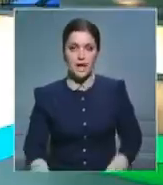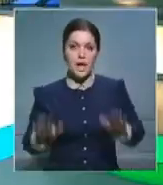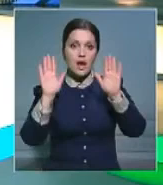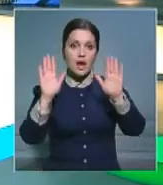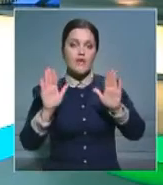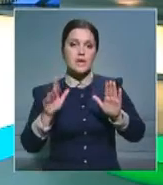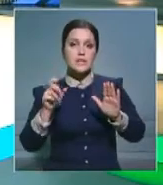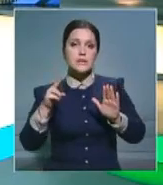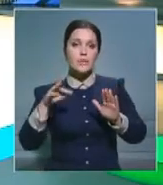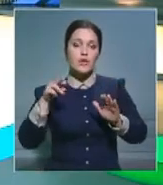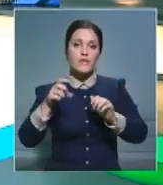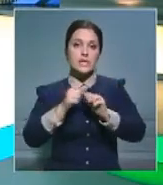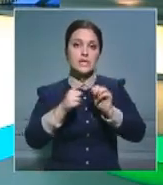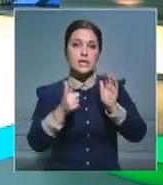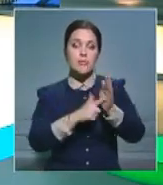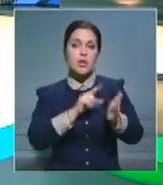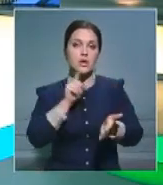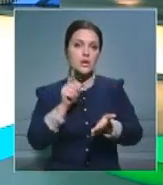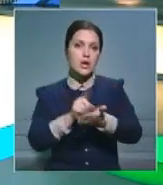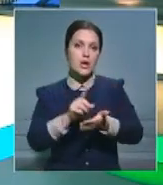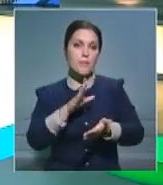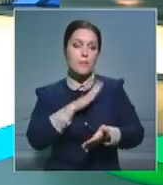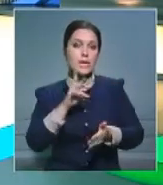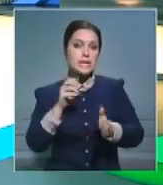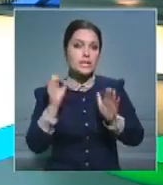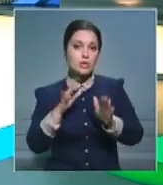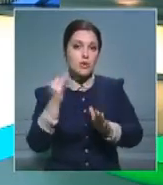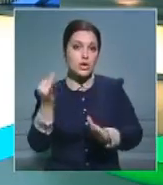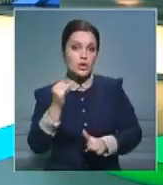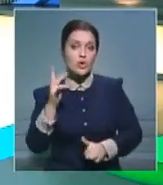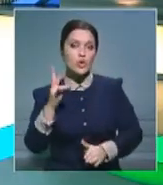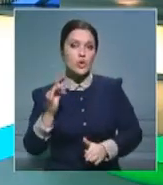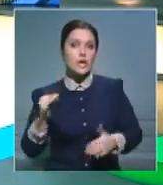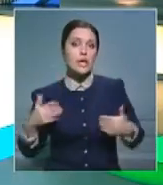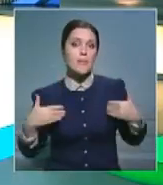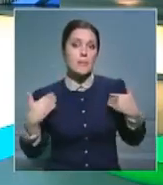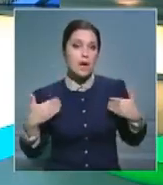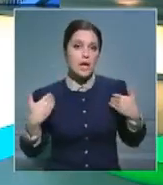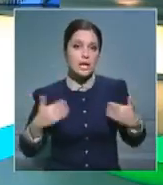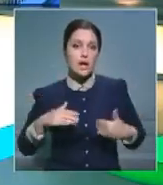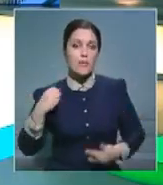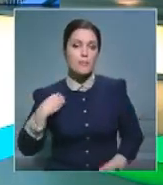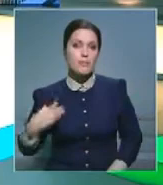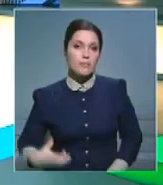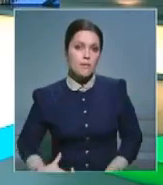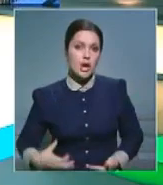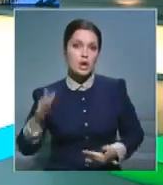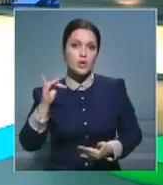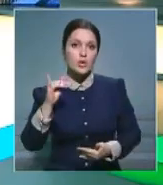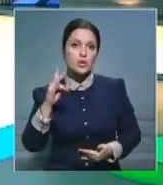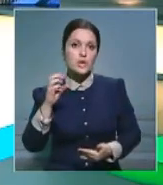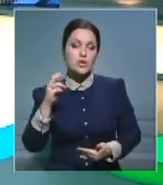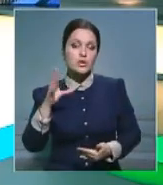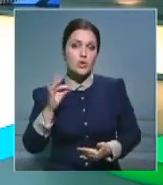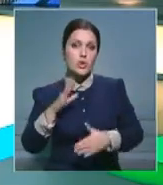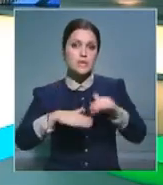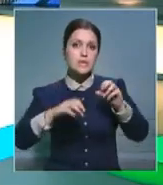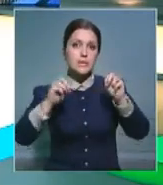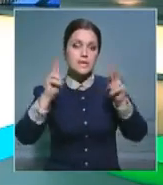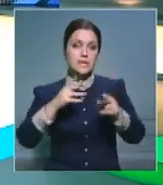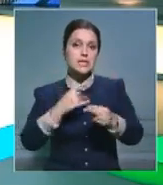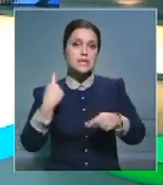Выставка «Экспо-2017» должна стать не только интересной, но и полезной. В Париже, в штаб-квартире ЮНЕСКО, эксперты из разных